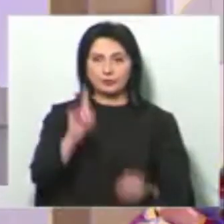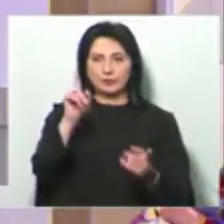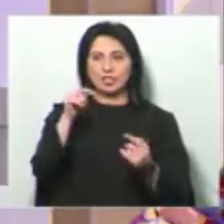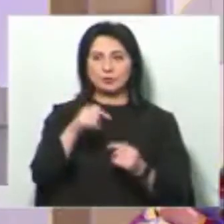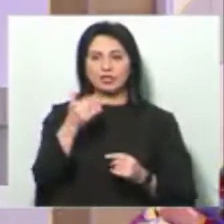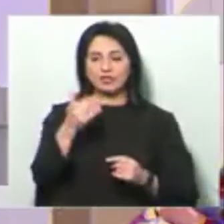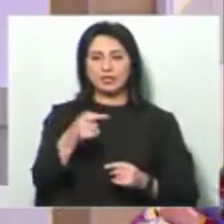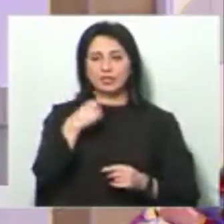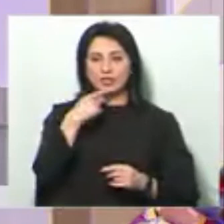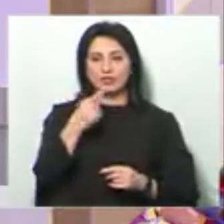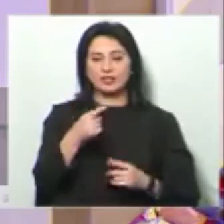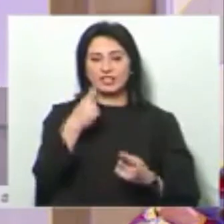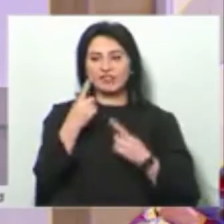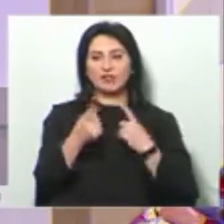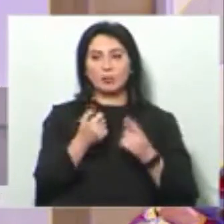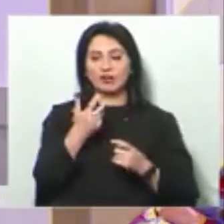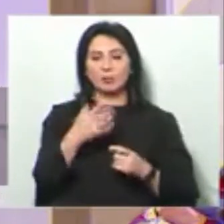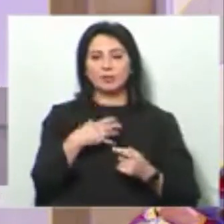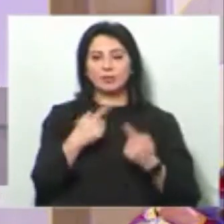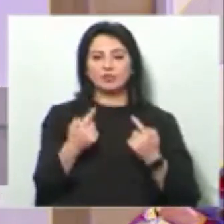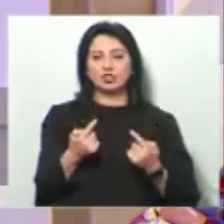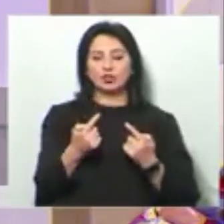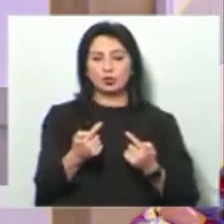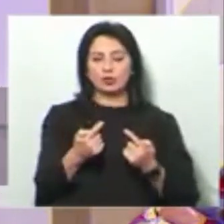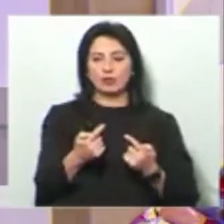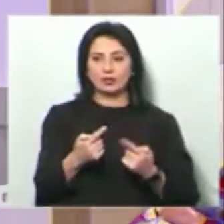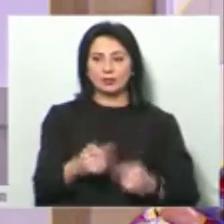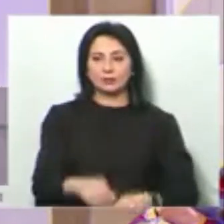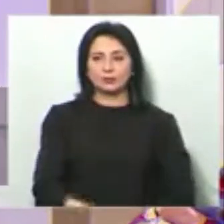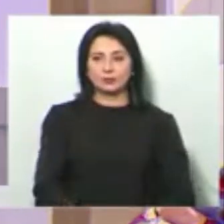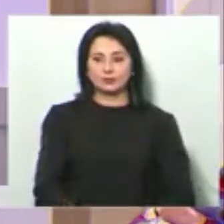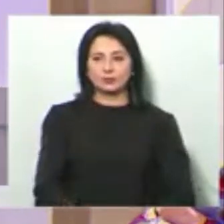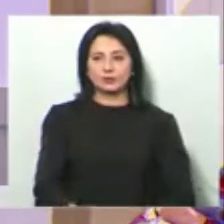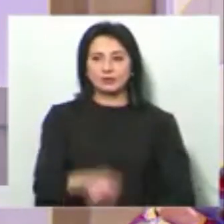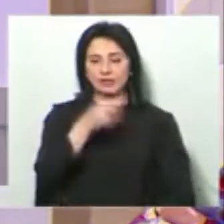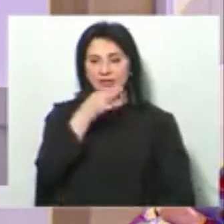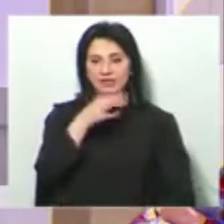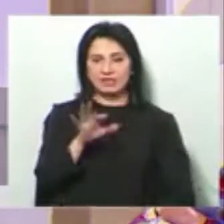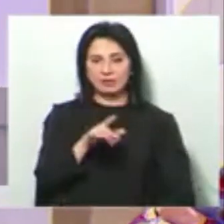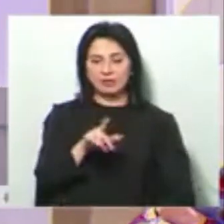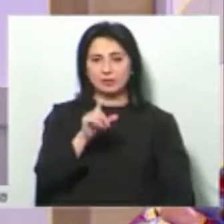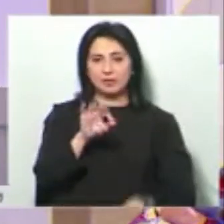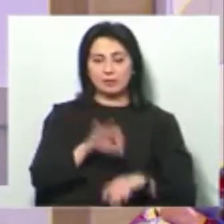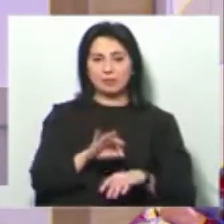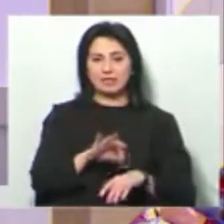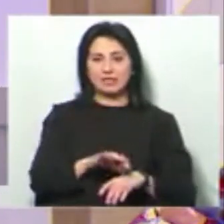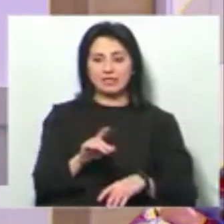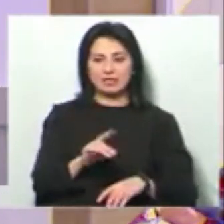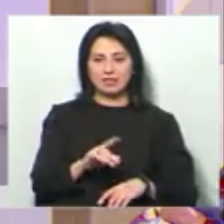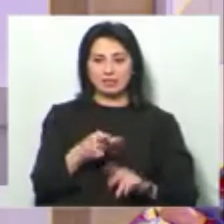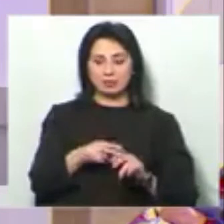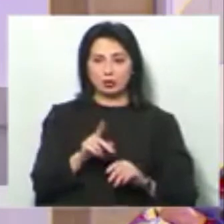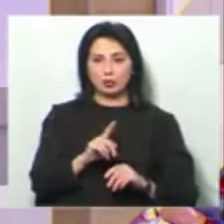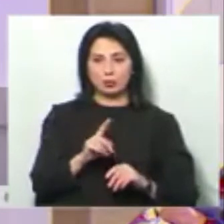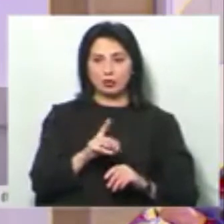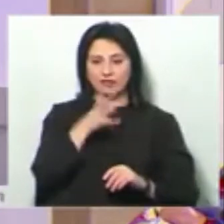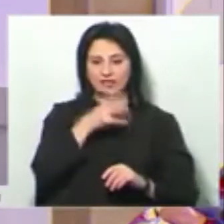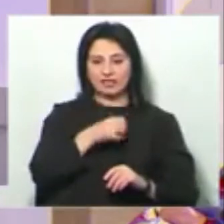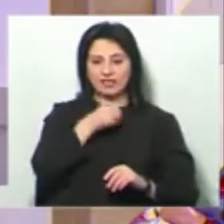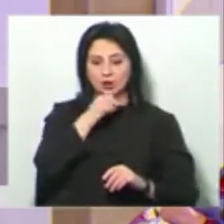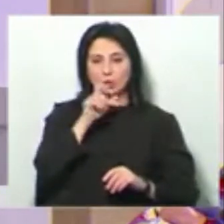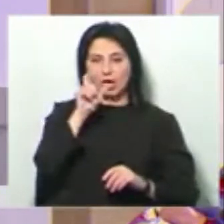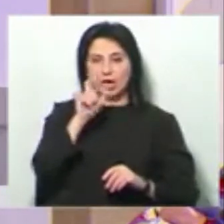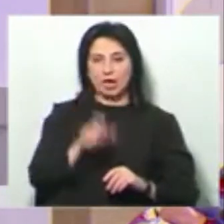cu ambițiile de informare, parandă atmișteovania nebismieri pacienții simitom rom zrdasrule